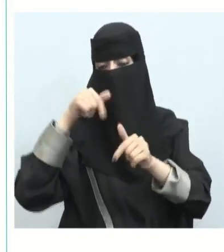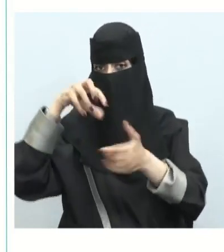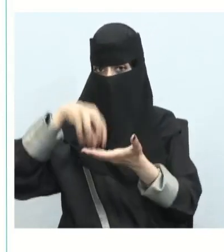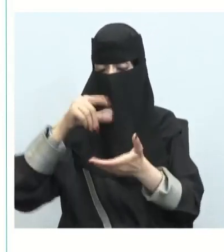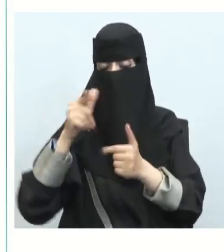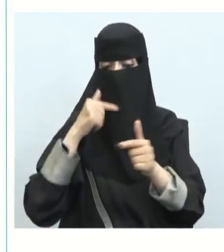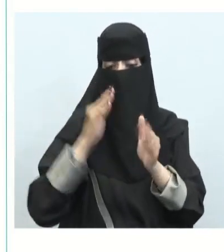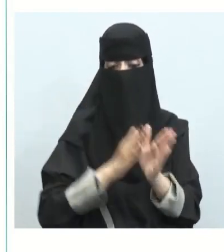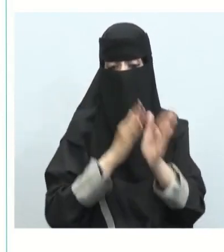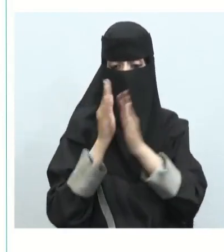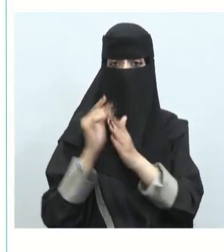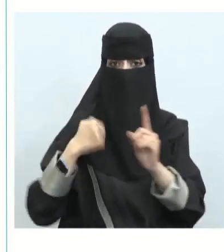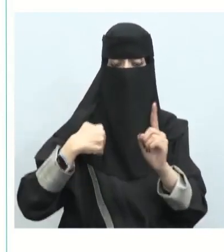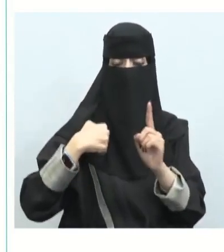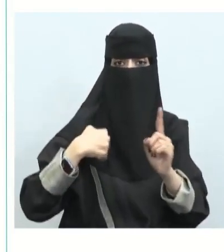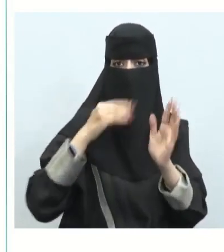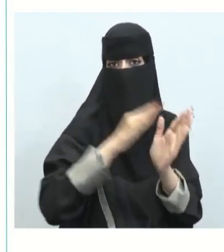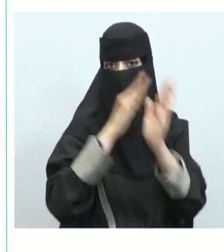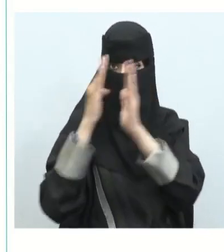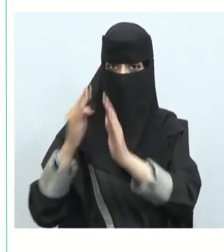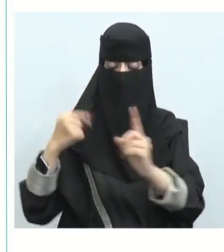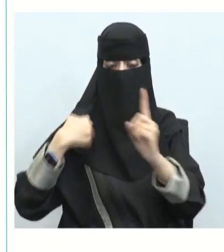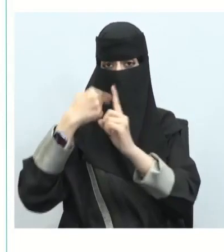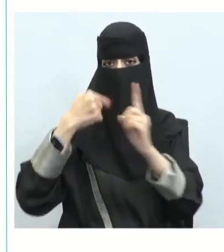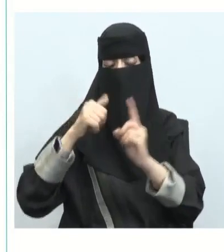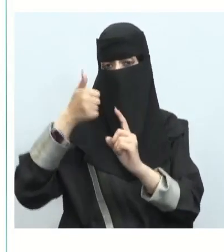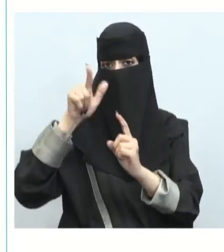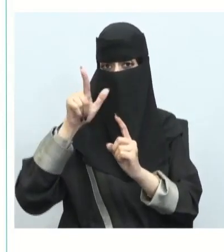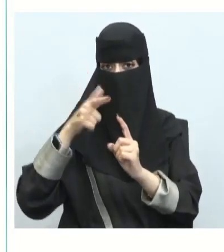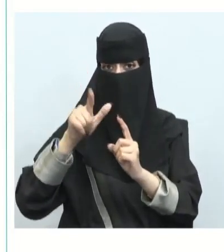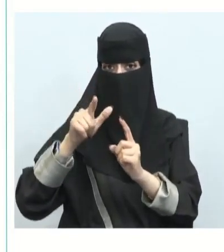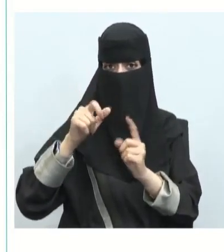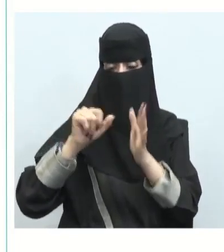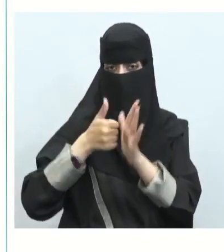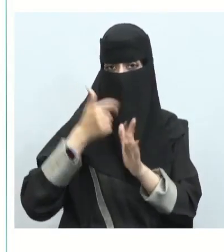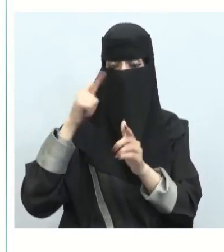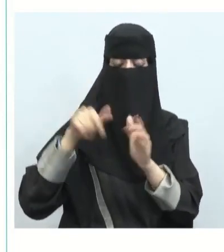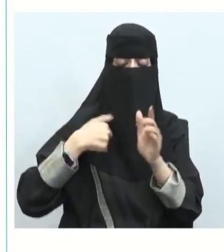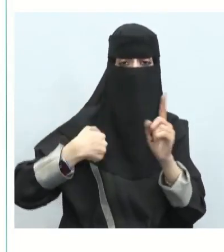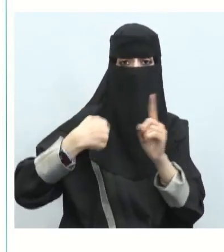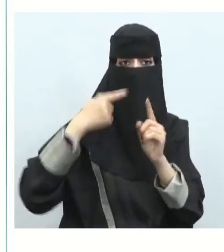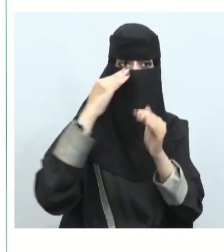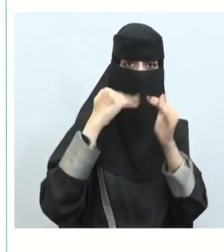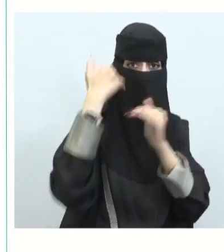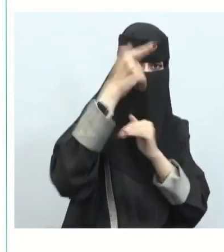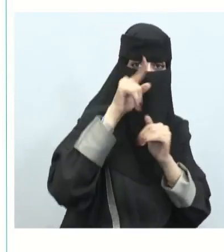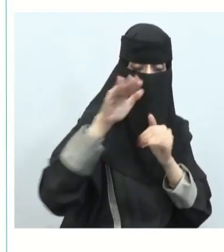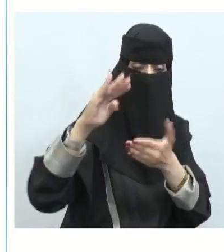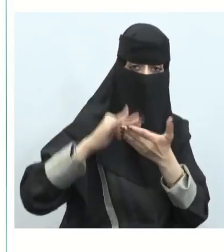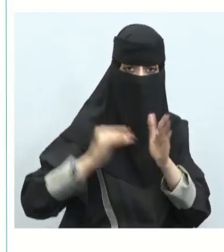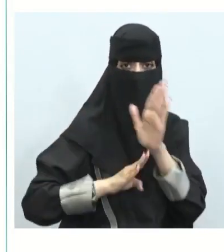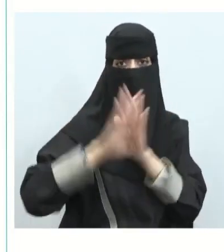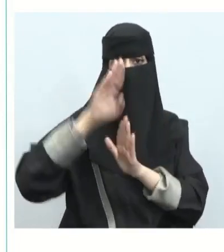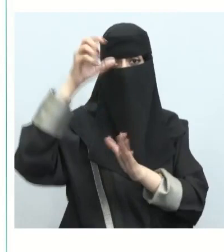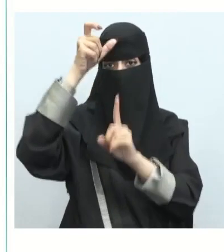لانتقال الى اهداف جديده رؤيه جديده تساعد في تطور المنظمه تطور الشخص تطور مثلا الدوله